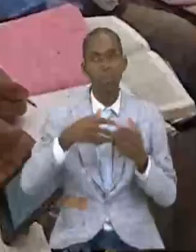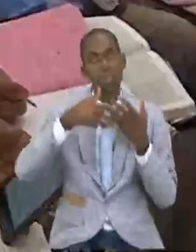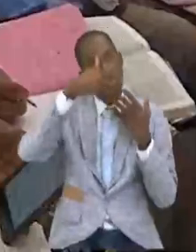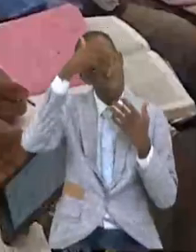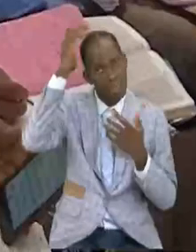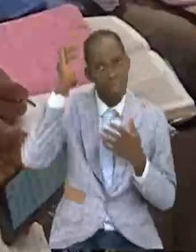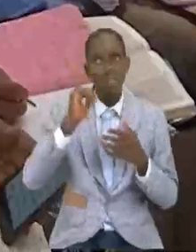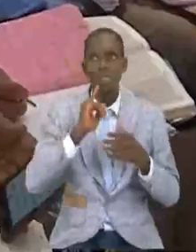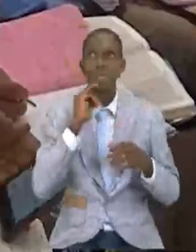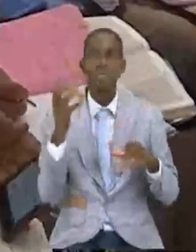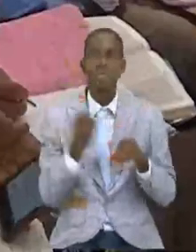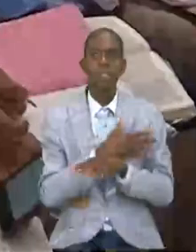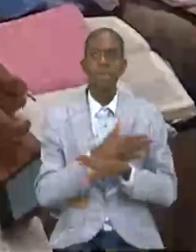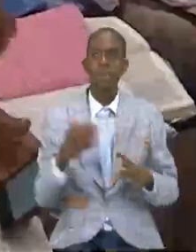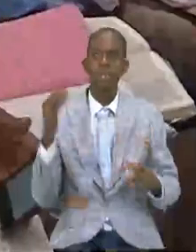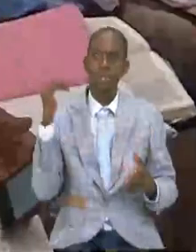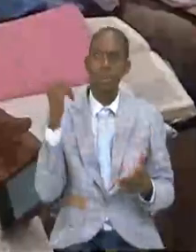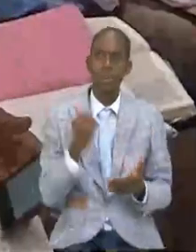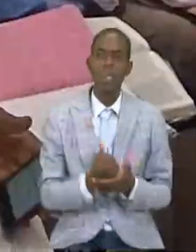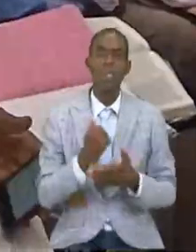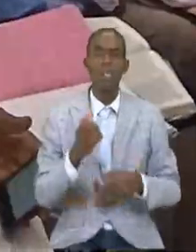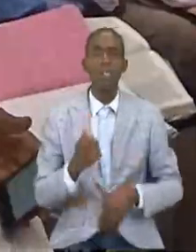ôtée. Amen.